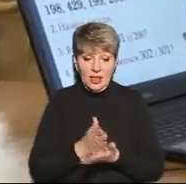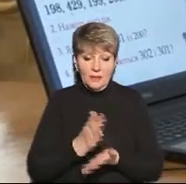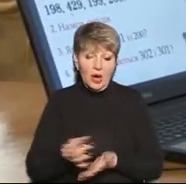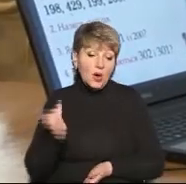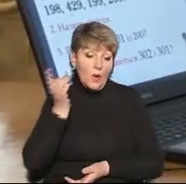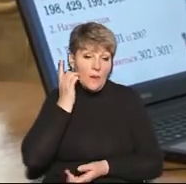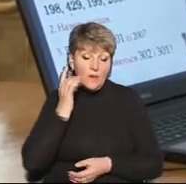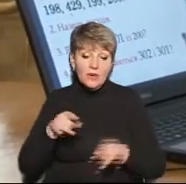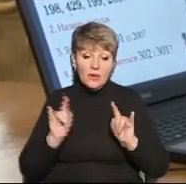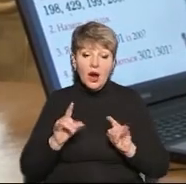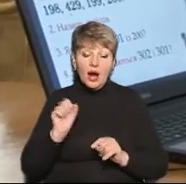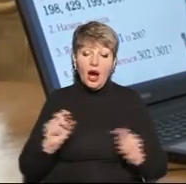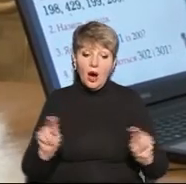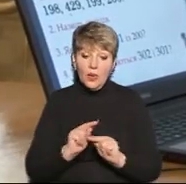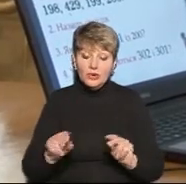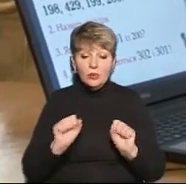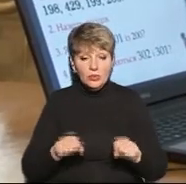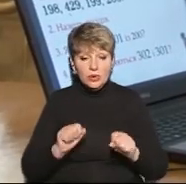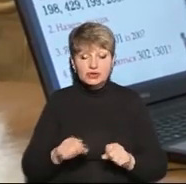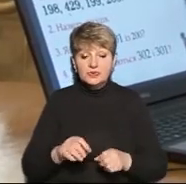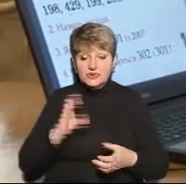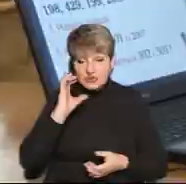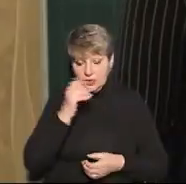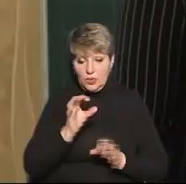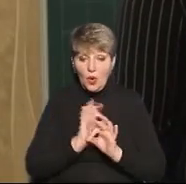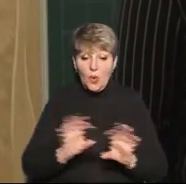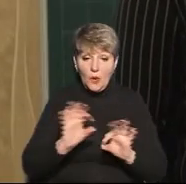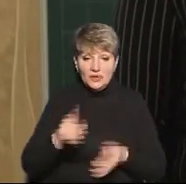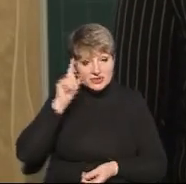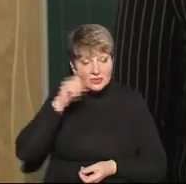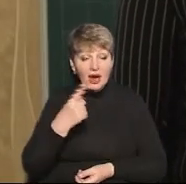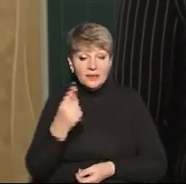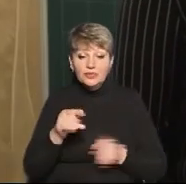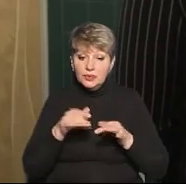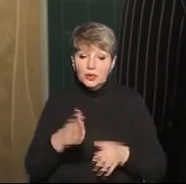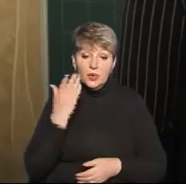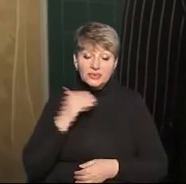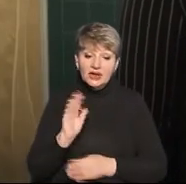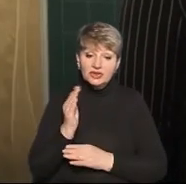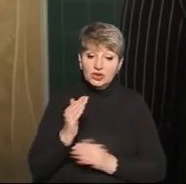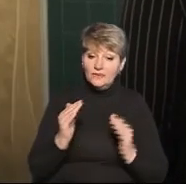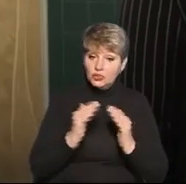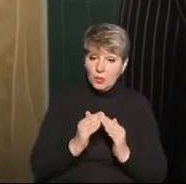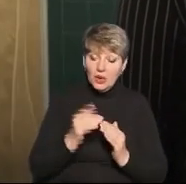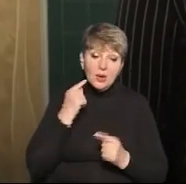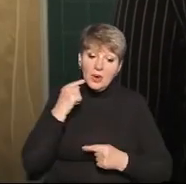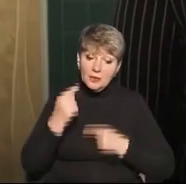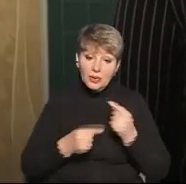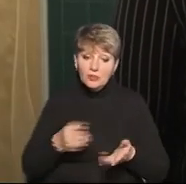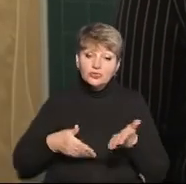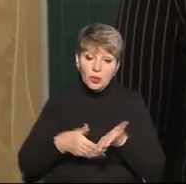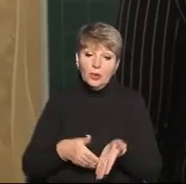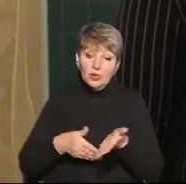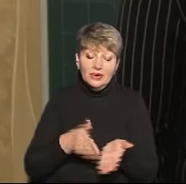освіти онлайн, а педагоги – можливість об'єктивно оцінити знання. Одне діло, коли дитина вдома і постійно там